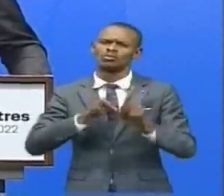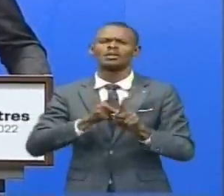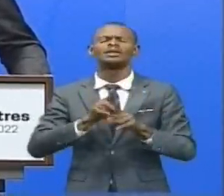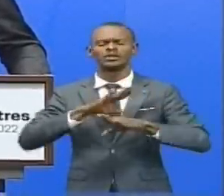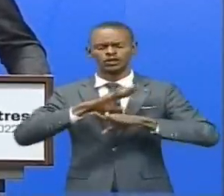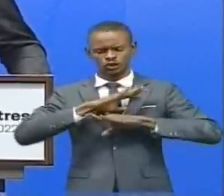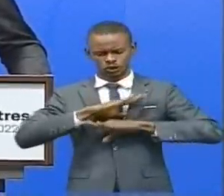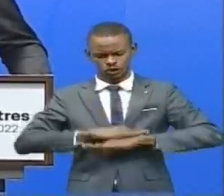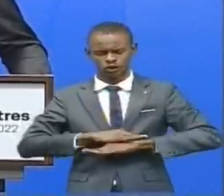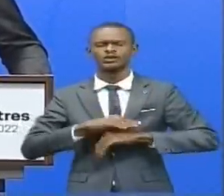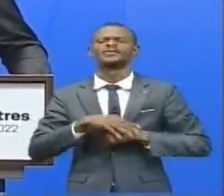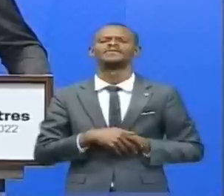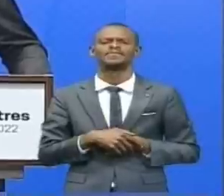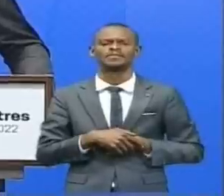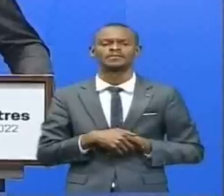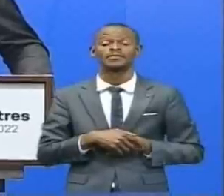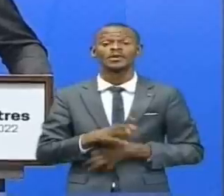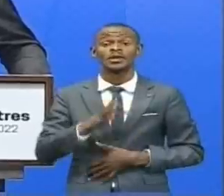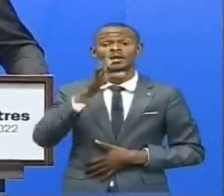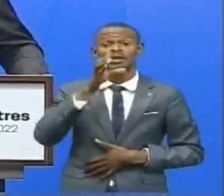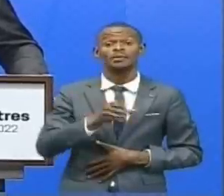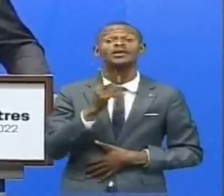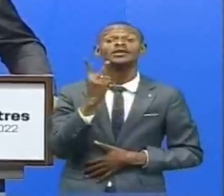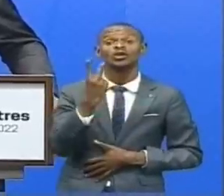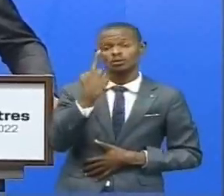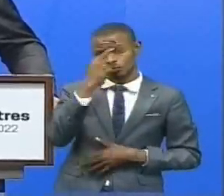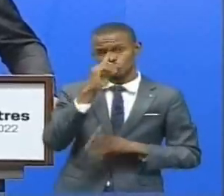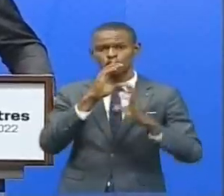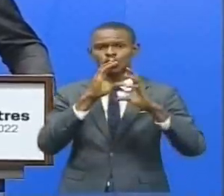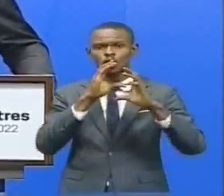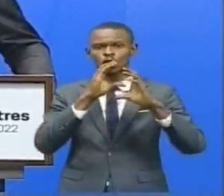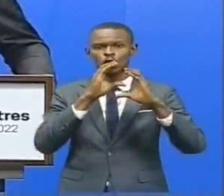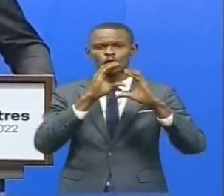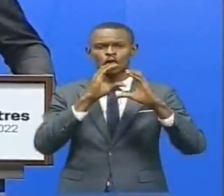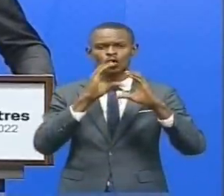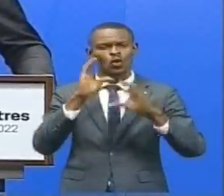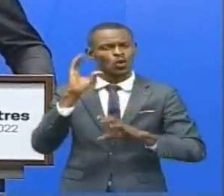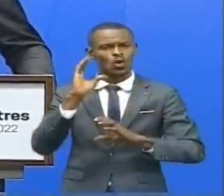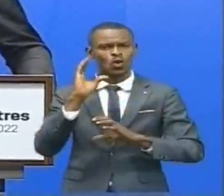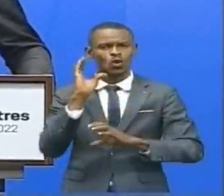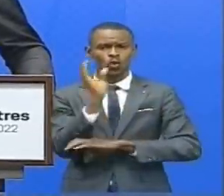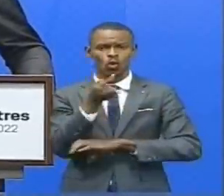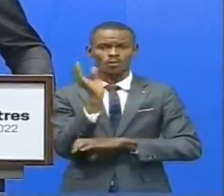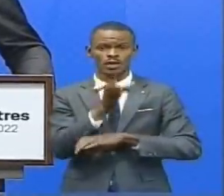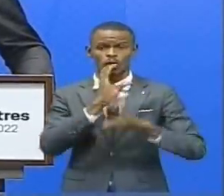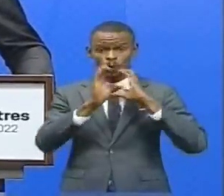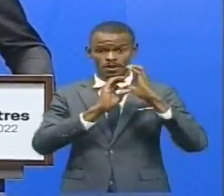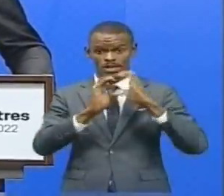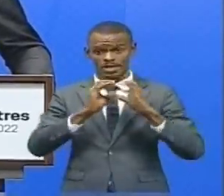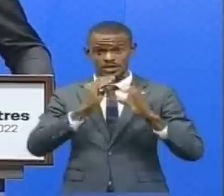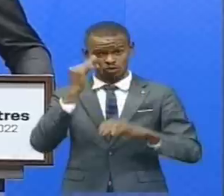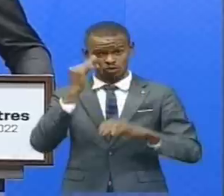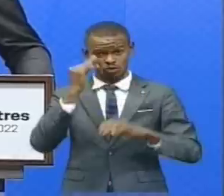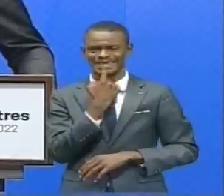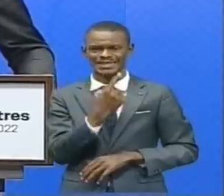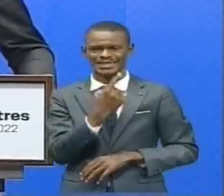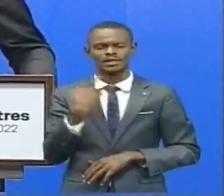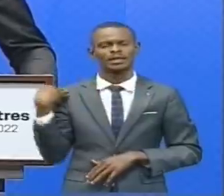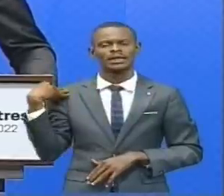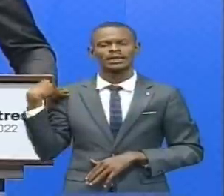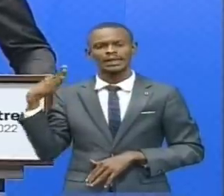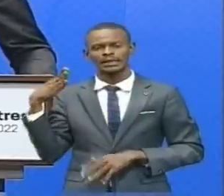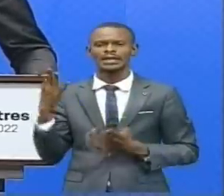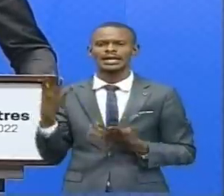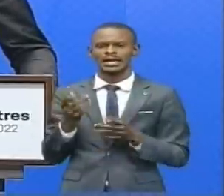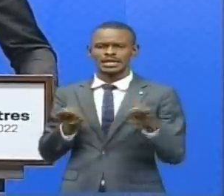Au deuxième chapitre du Conseil de ministres de ce jour, relatif à l'État et à l'administration du territoire,